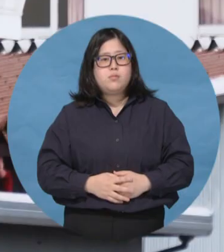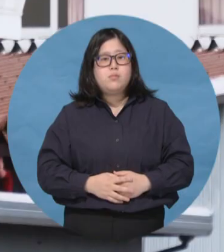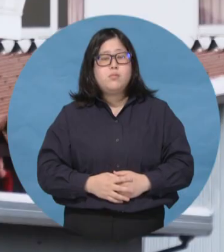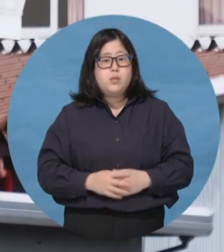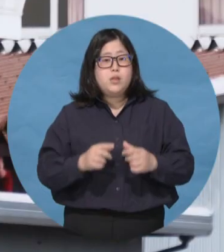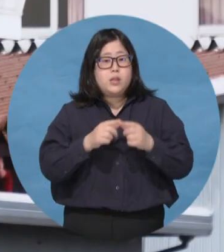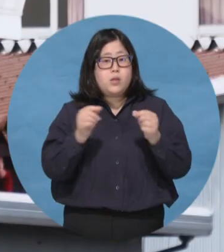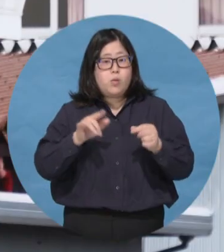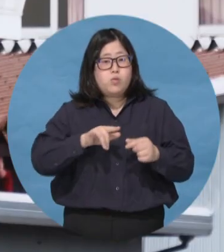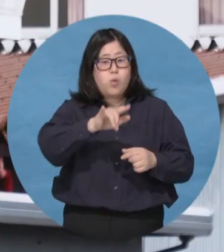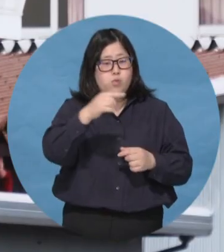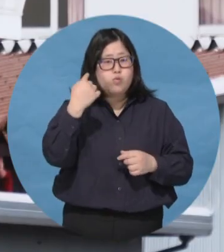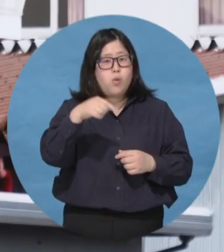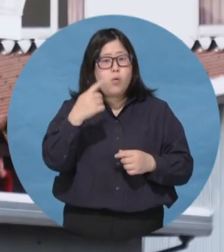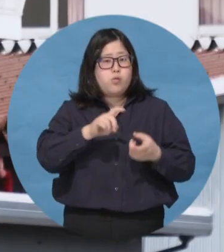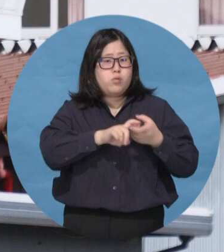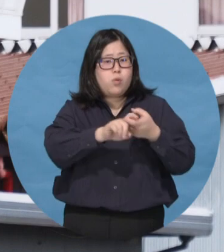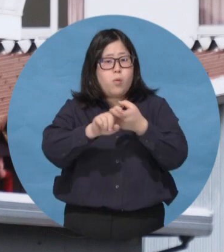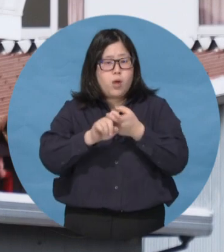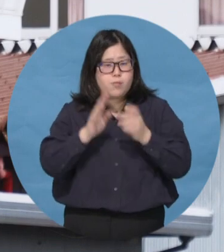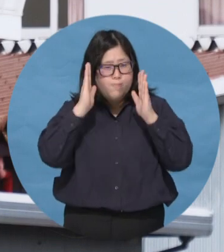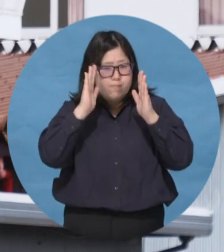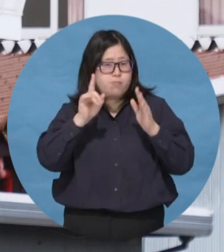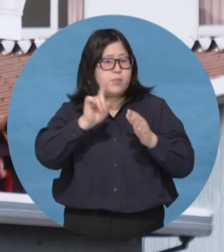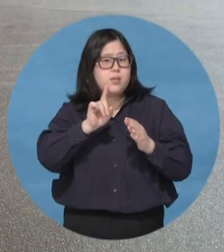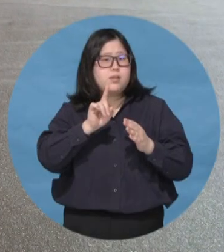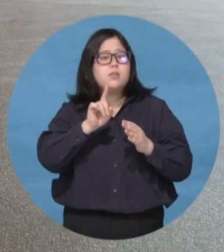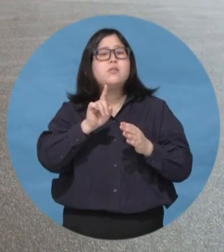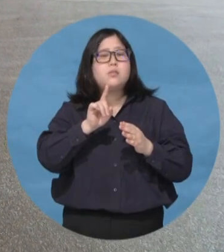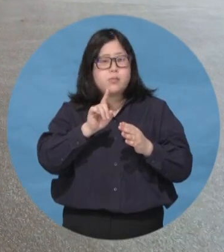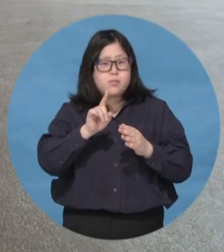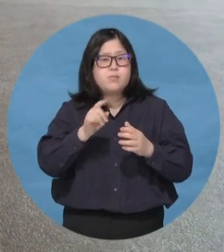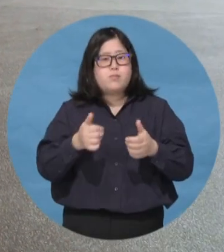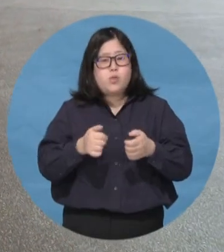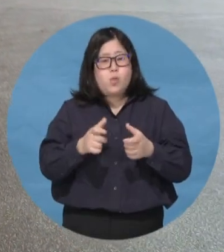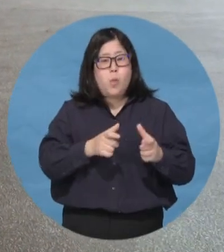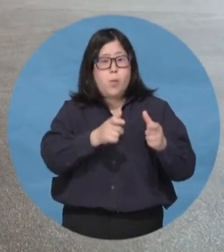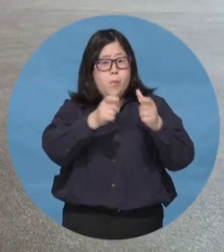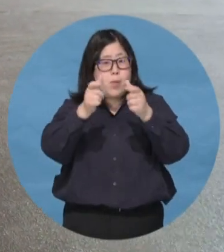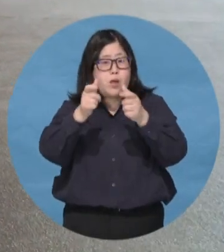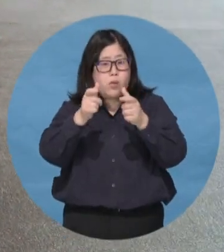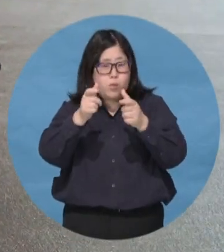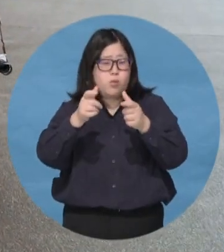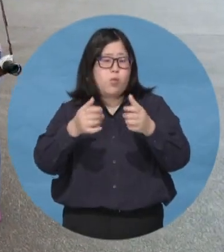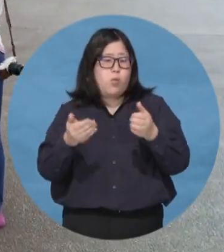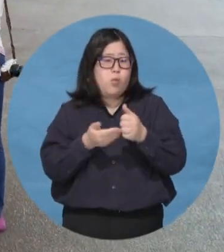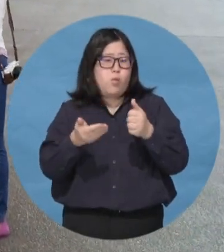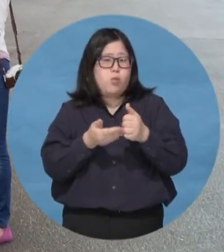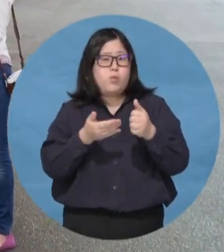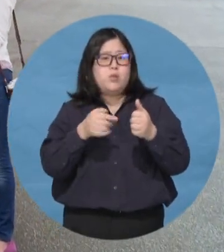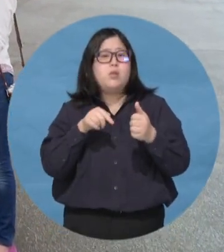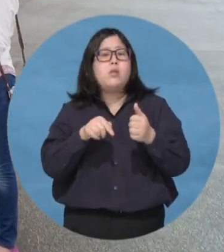日本航空教育協会が力を入れていること、それはドローンパイロットの養成。